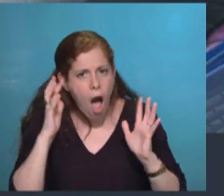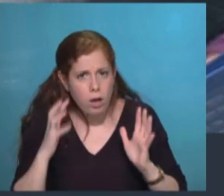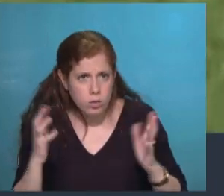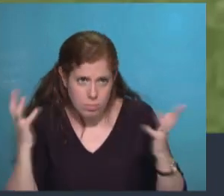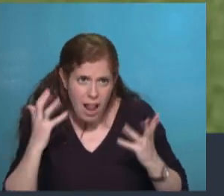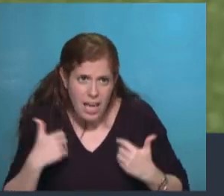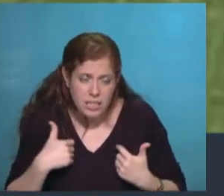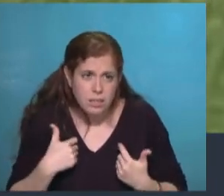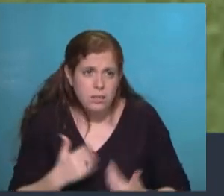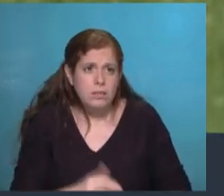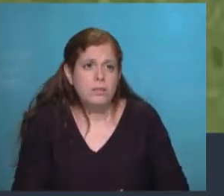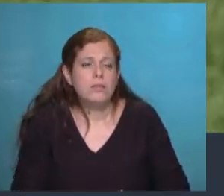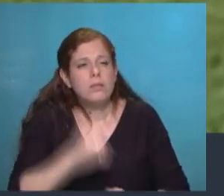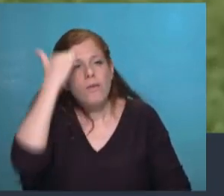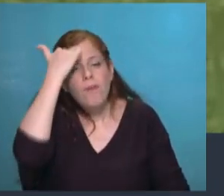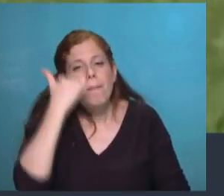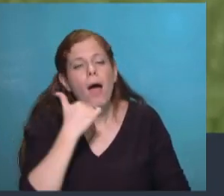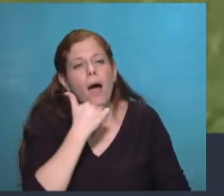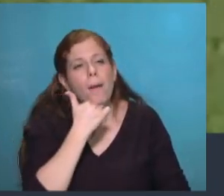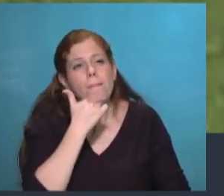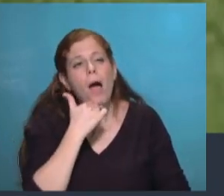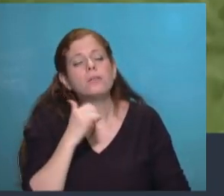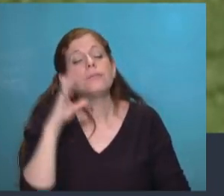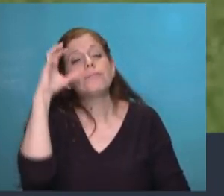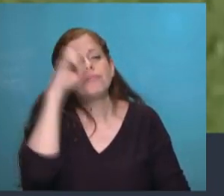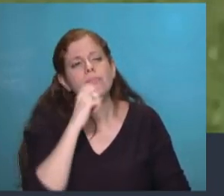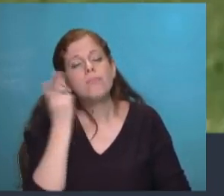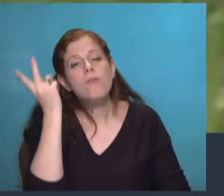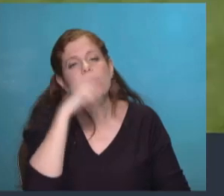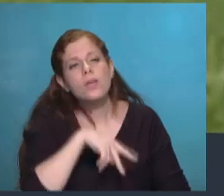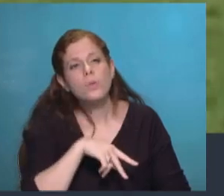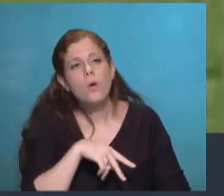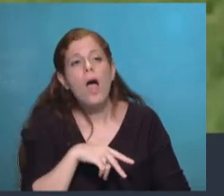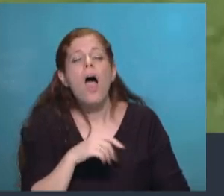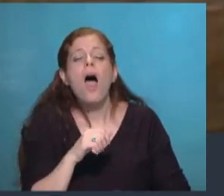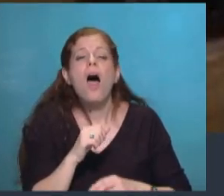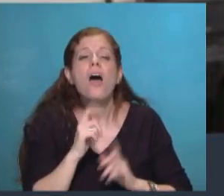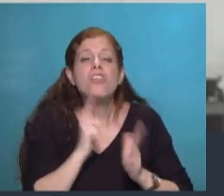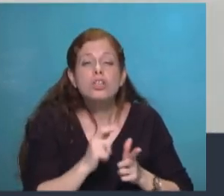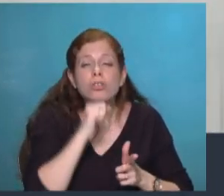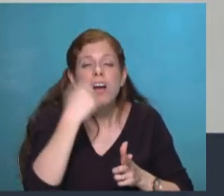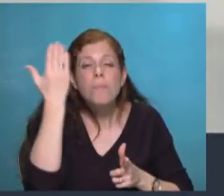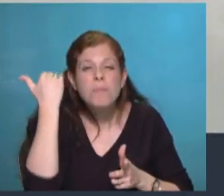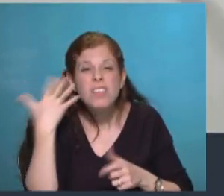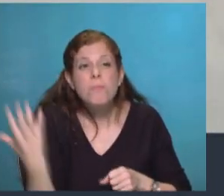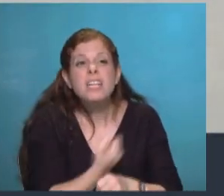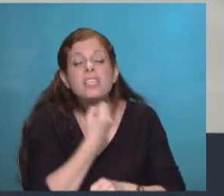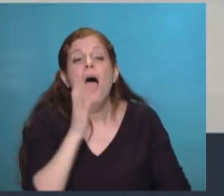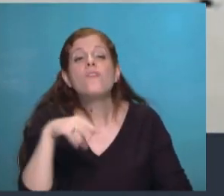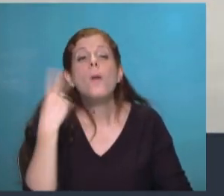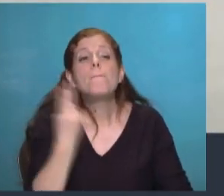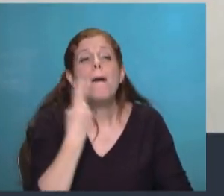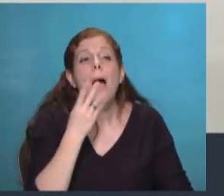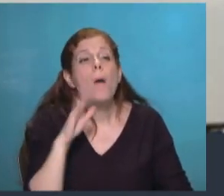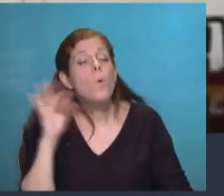כאילו. ובחמאס פיצחו את הנוסחה והבינו היטב, הנשק הפרימיטיבי מנצח אפילו פעמיים. הוא גם